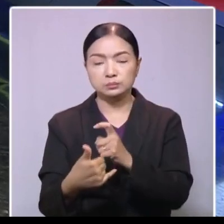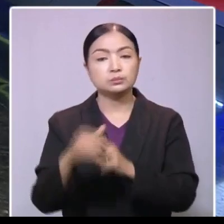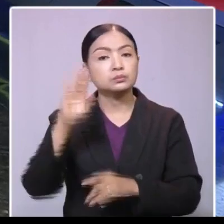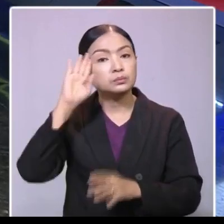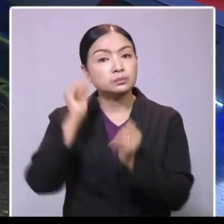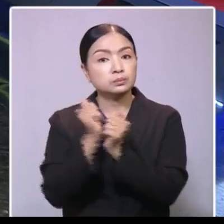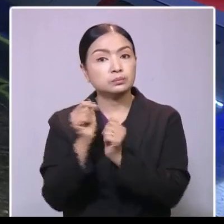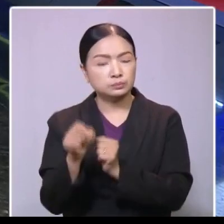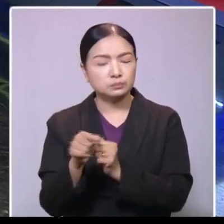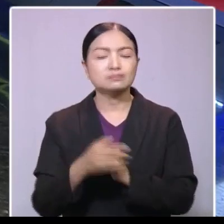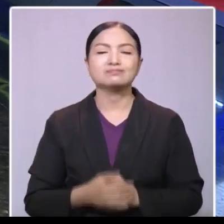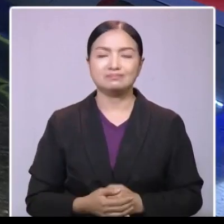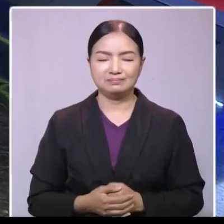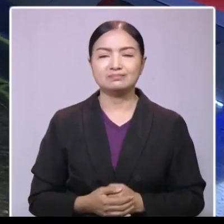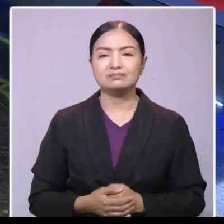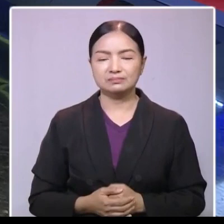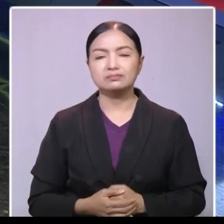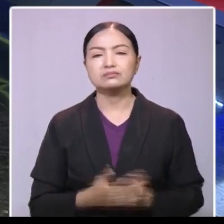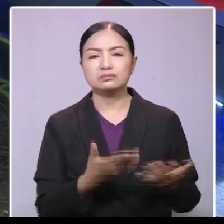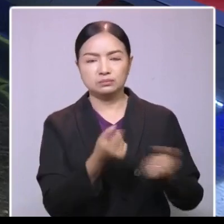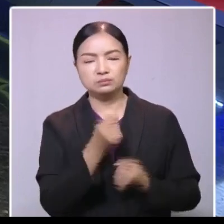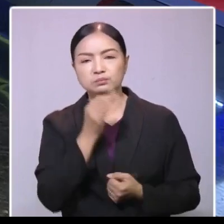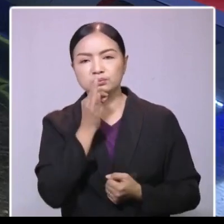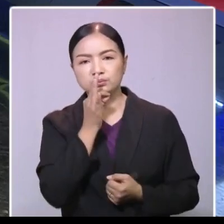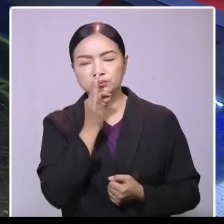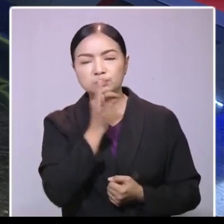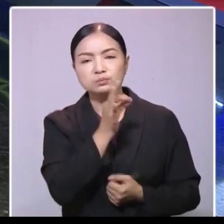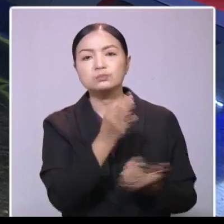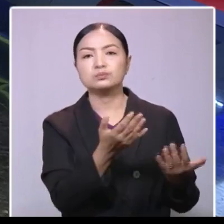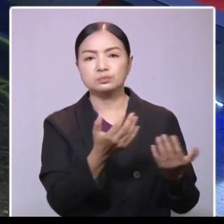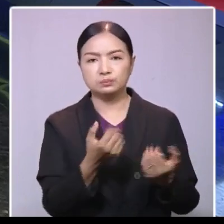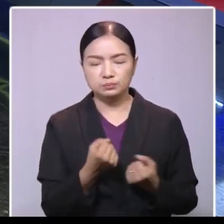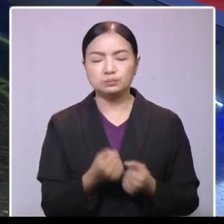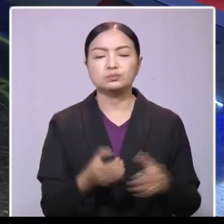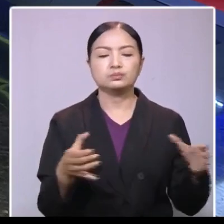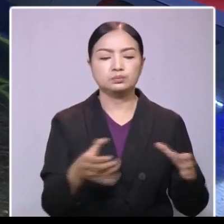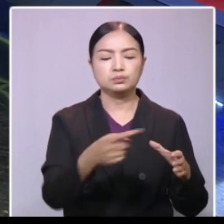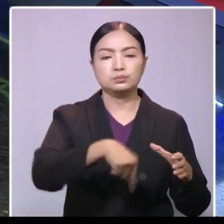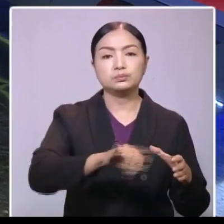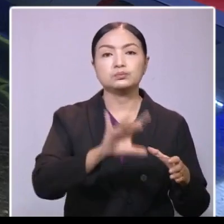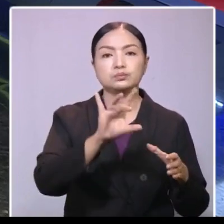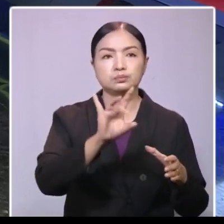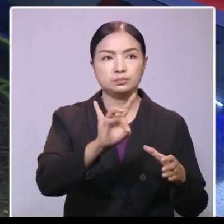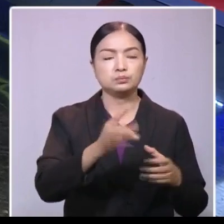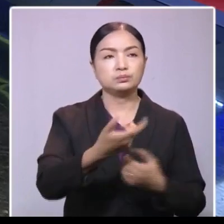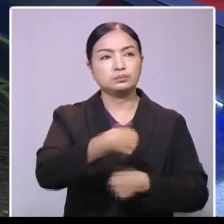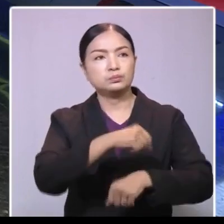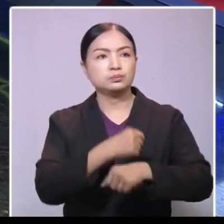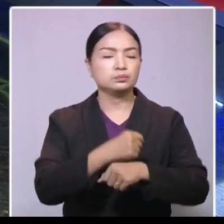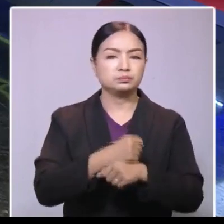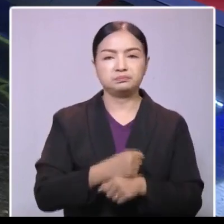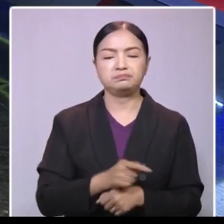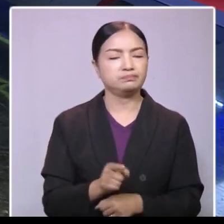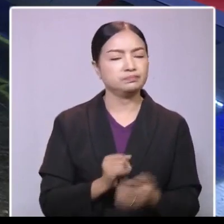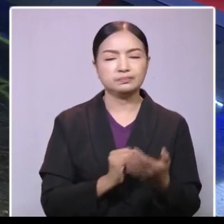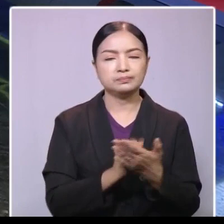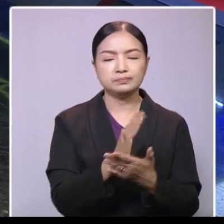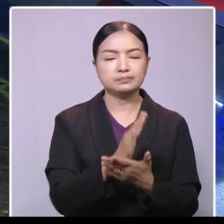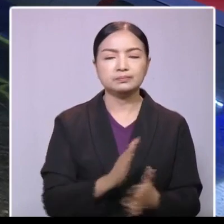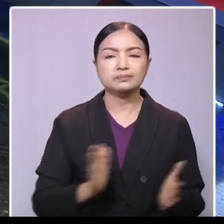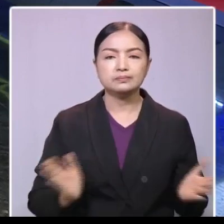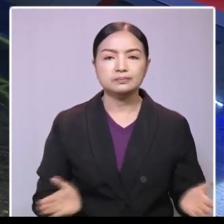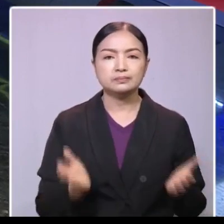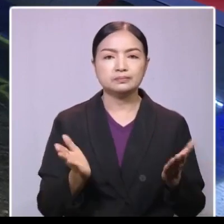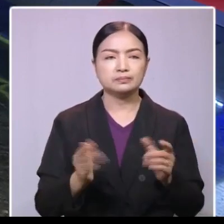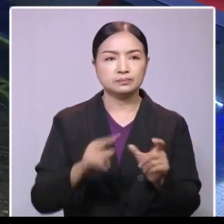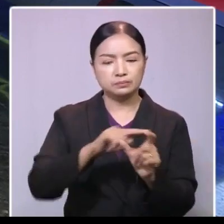รับฟ้องเป็นคดีอาญาพล.ตำรวจเอกสมยศพุ่มพันม่วงกับพวกรวม8คนเป็นเจ้าหน้าที่ปฏิบัติหน้าที่โดยไม่ชอบและสนับสนุน